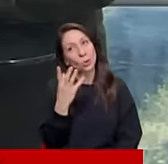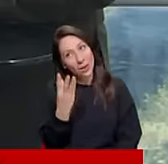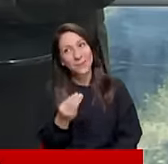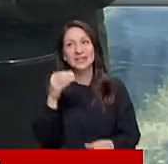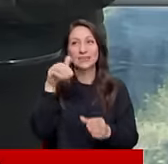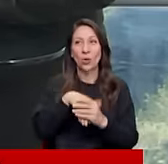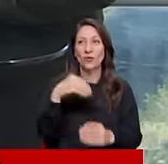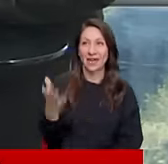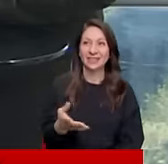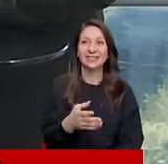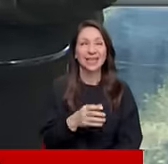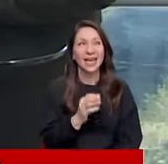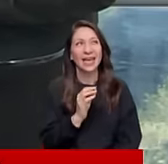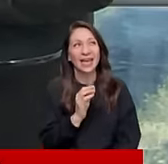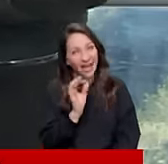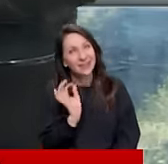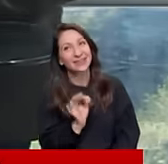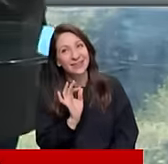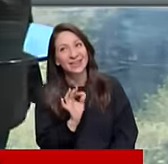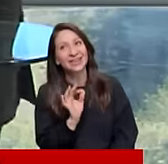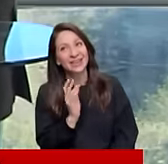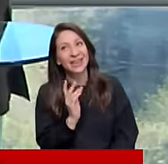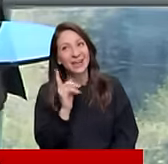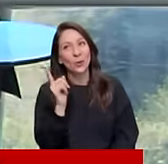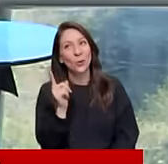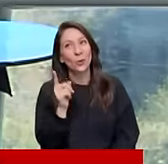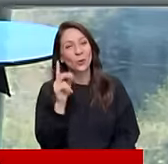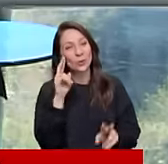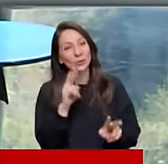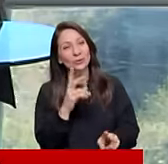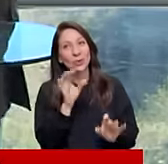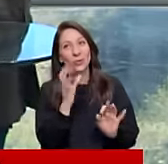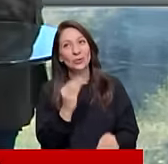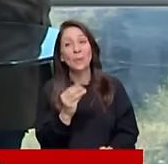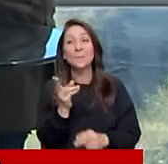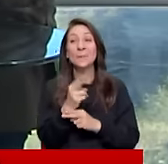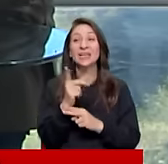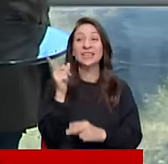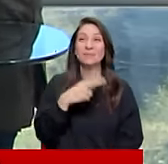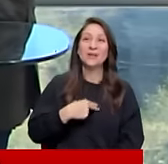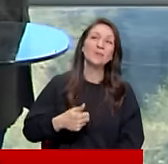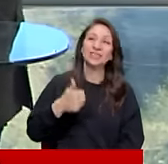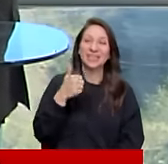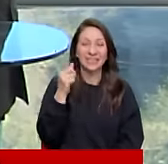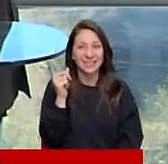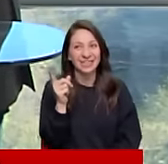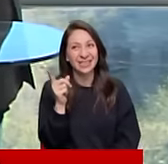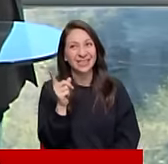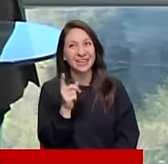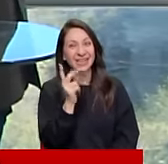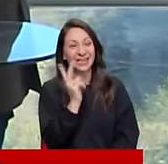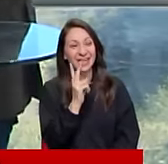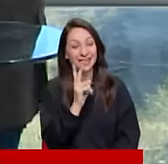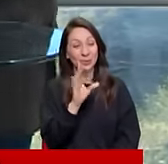seçmen. Evet, yani o açıdan öyle oldu ama Balıkesir Belediye Başkanı kendisini